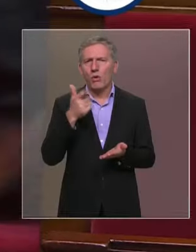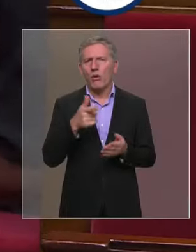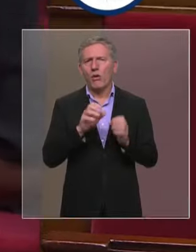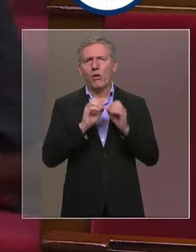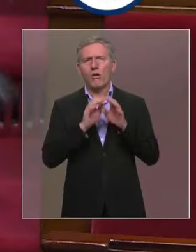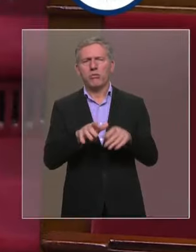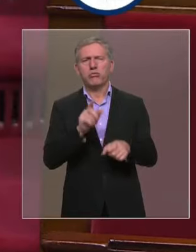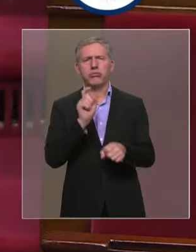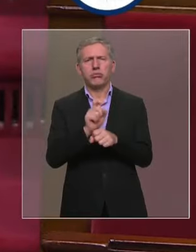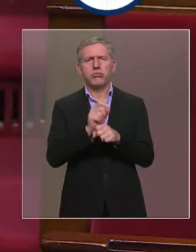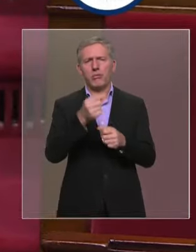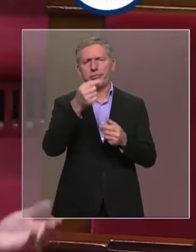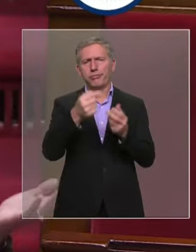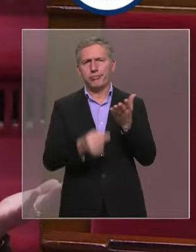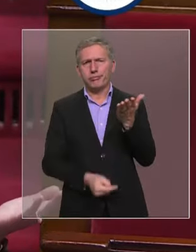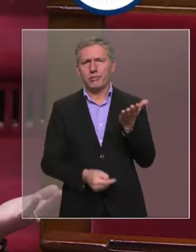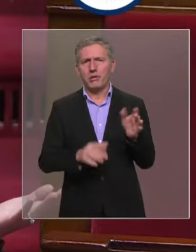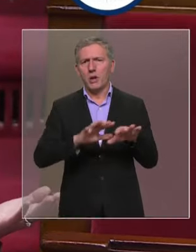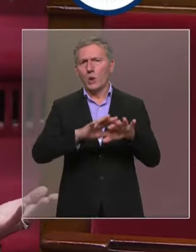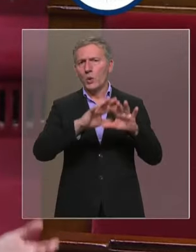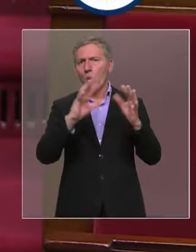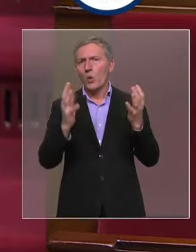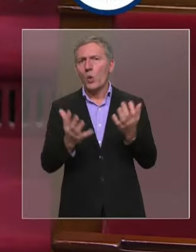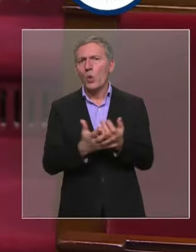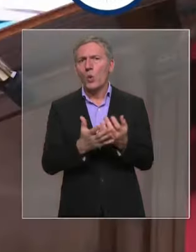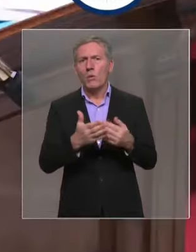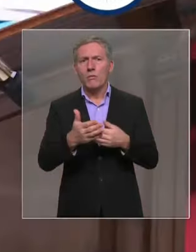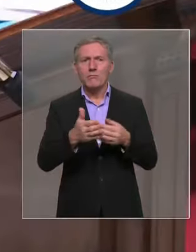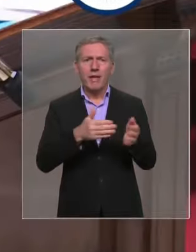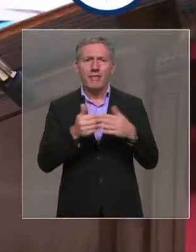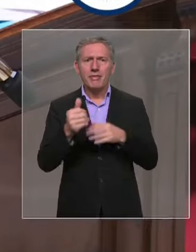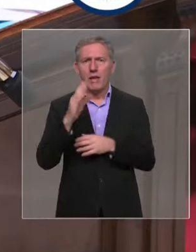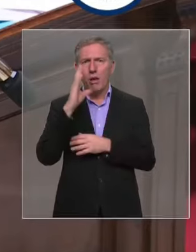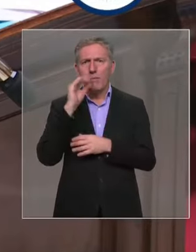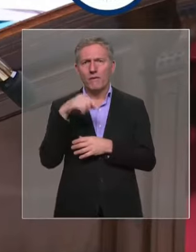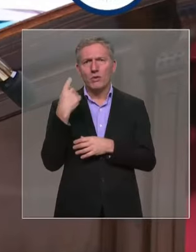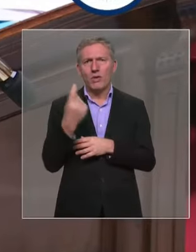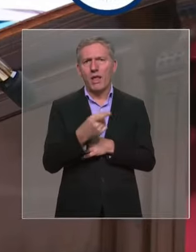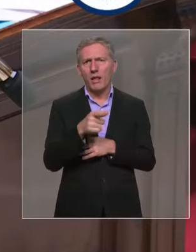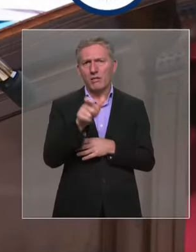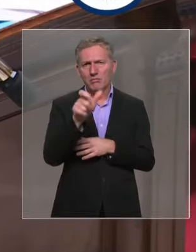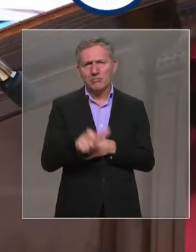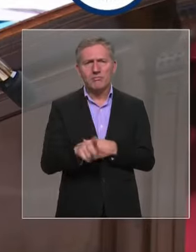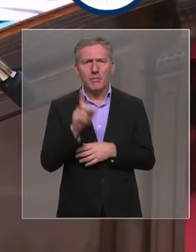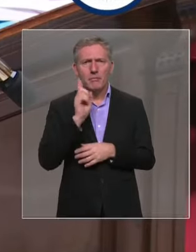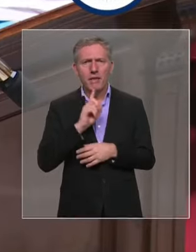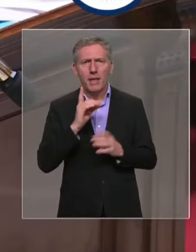pas l'opprobre sur l'ensemble des professionnels.